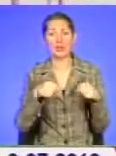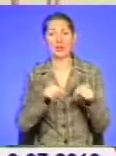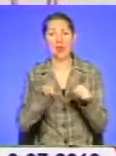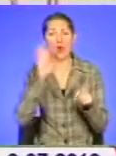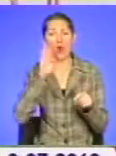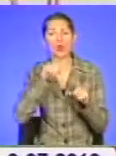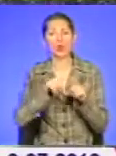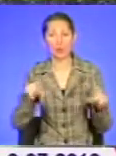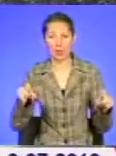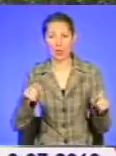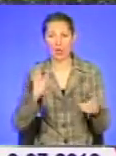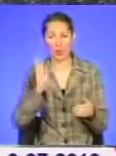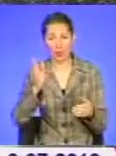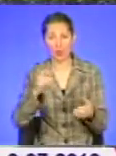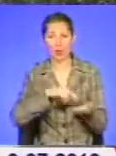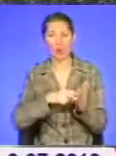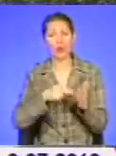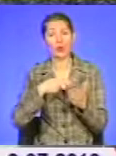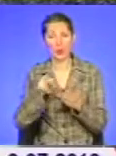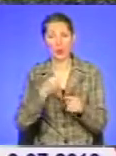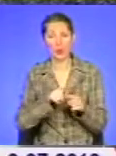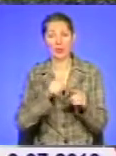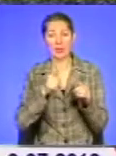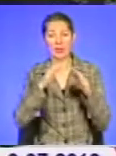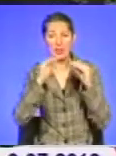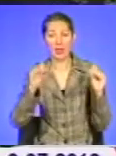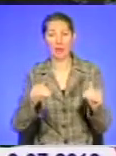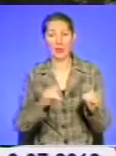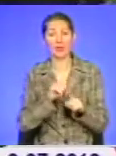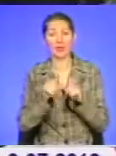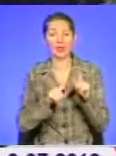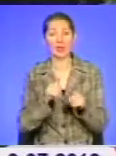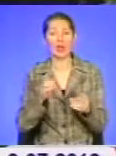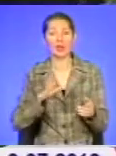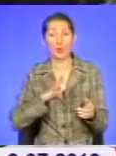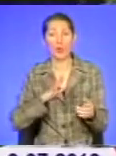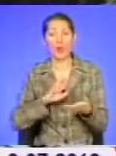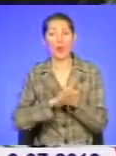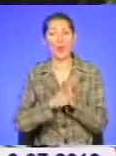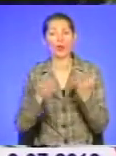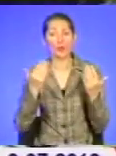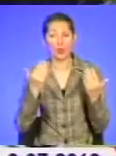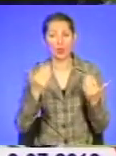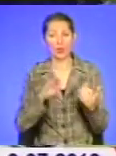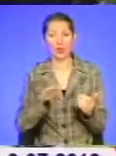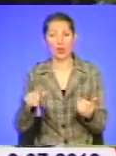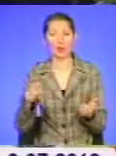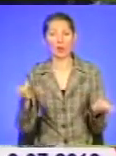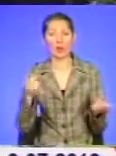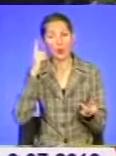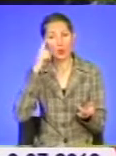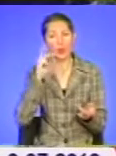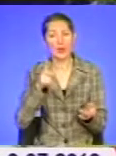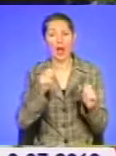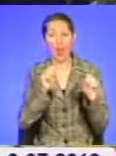табір. Зміни тут розпочали з організації відпочинку дітей. Подумавши, як же ж можна з того синочка від того комп'ютера забрати і посадити,